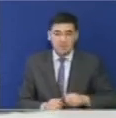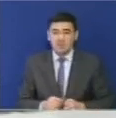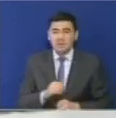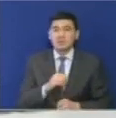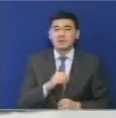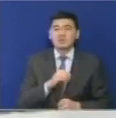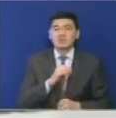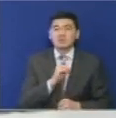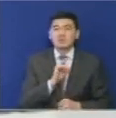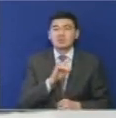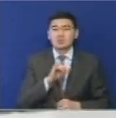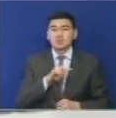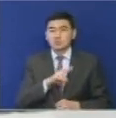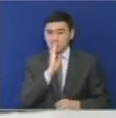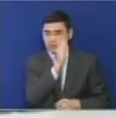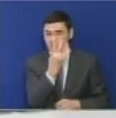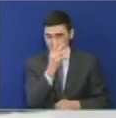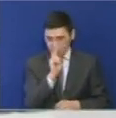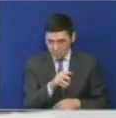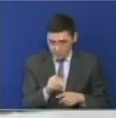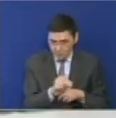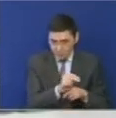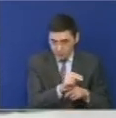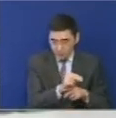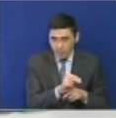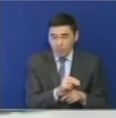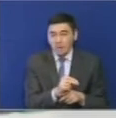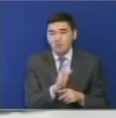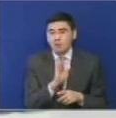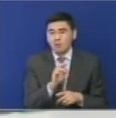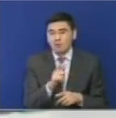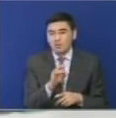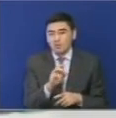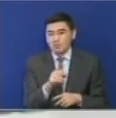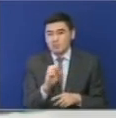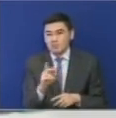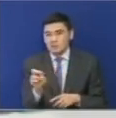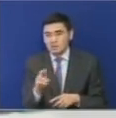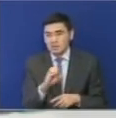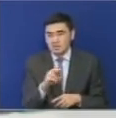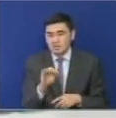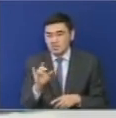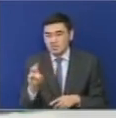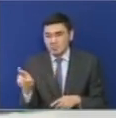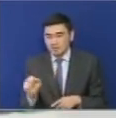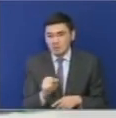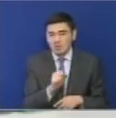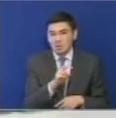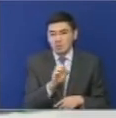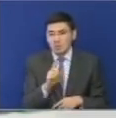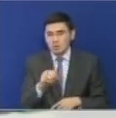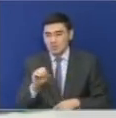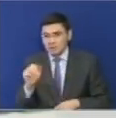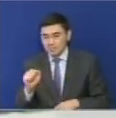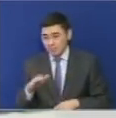Семей қарауыл бағытындағы 4 шақырымдық автомобиль жолы. Бұдан кейін Волгоградска, Рыков, Селевин, Бостаев көшелері. Қаланың оң